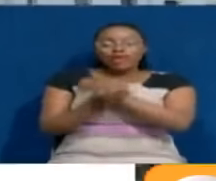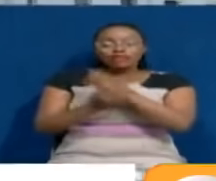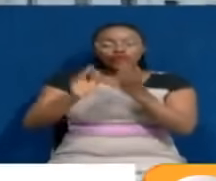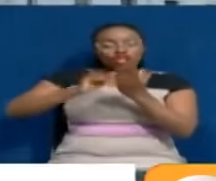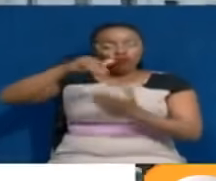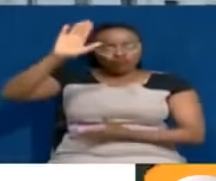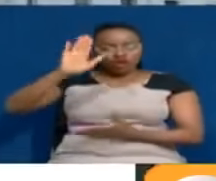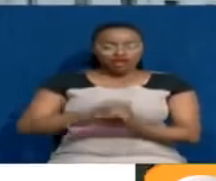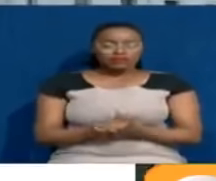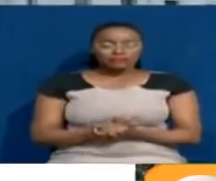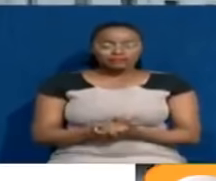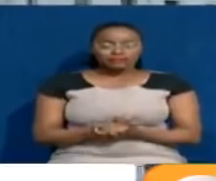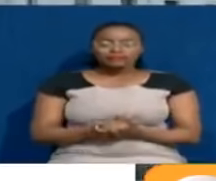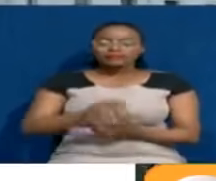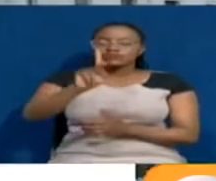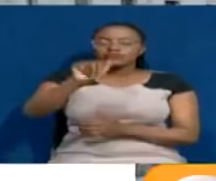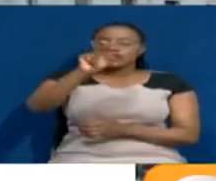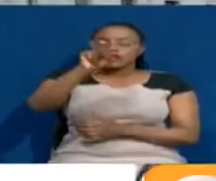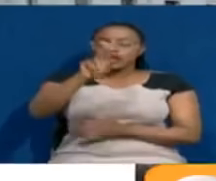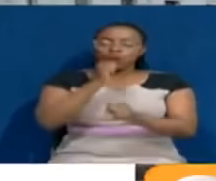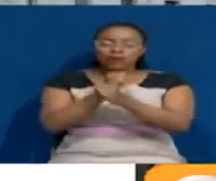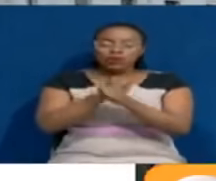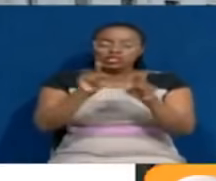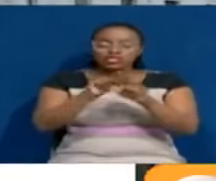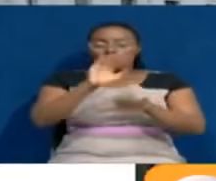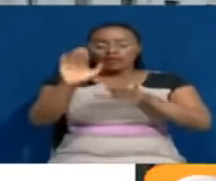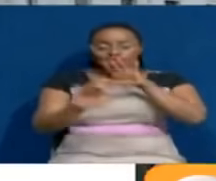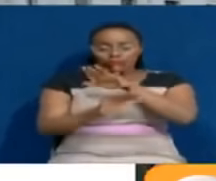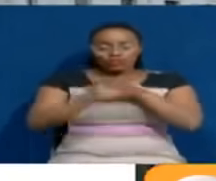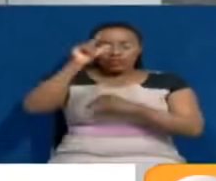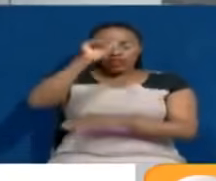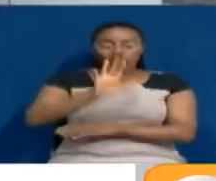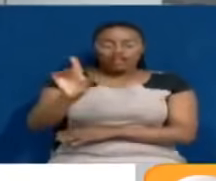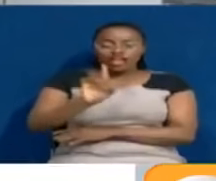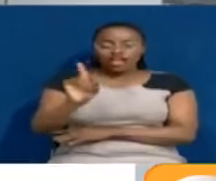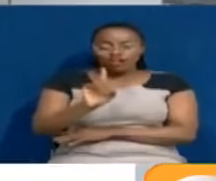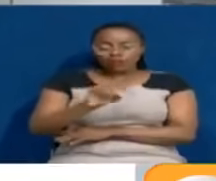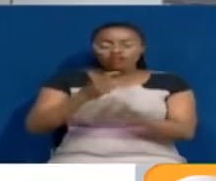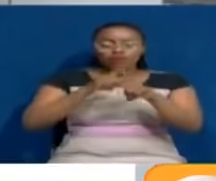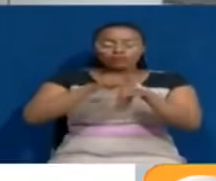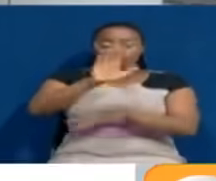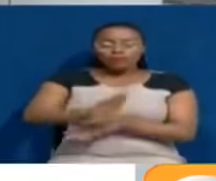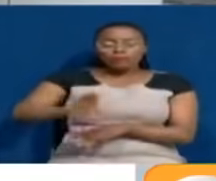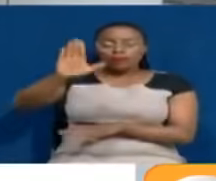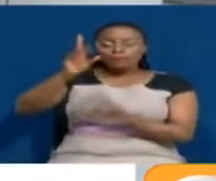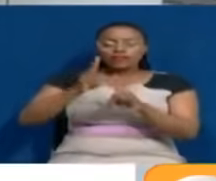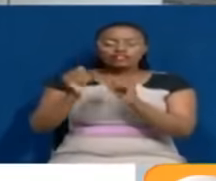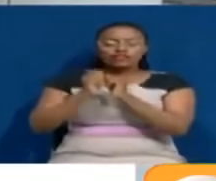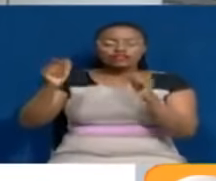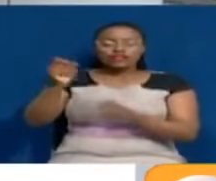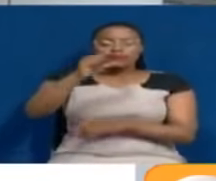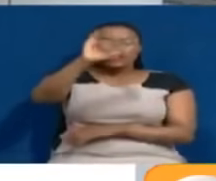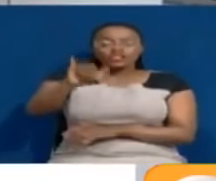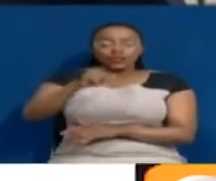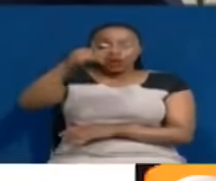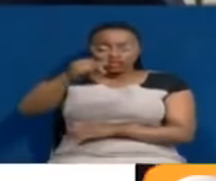zaidi. Nanu amekuwa akihudumu kama naibu gavana wa Nairobi kuanzia kuapishwa kwake tarehe 15 mwezi wa